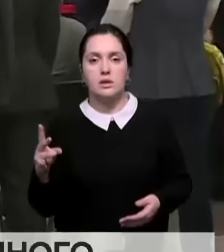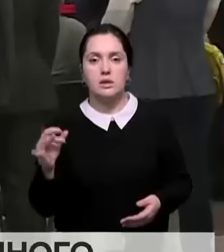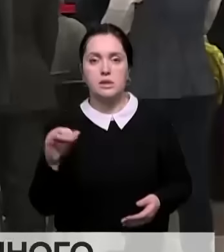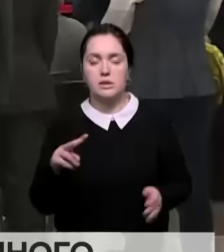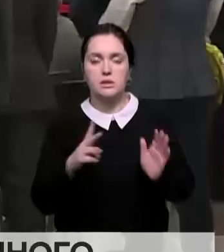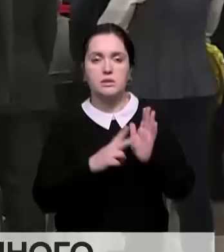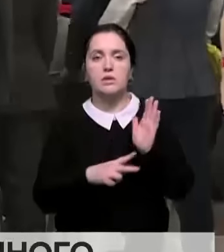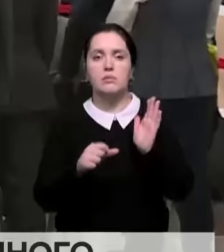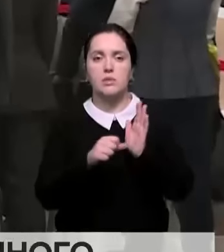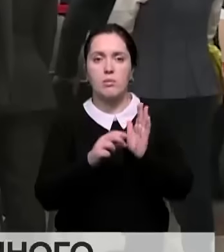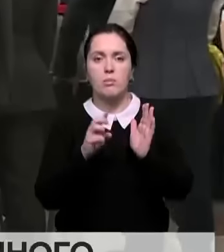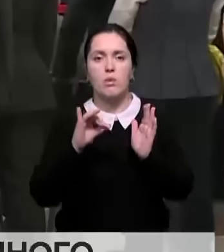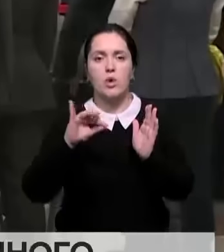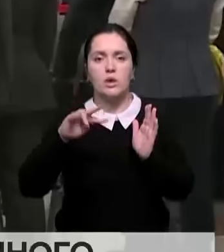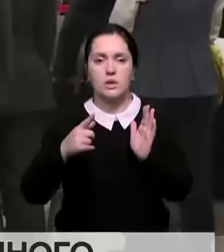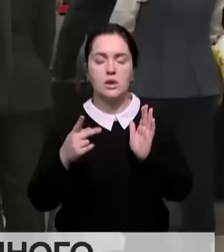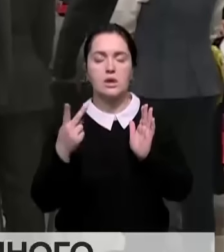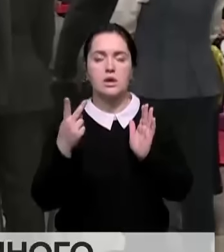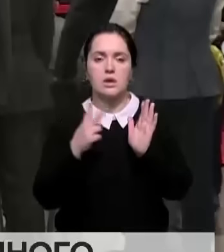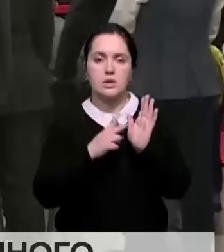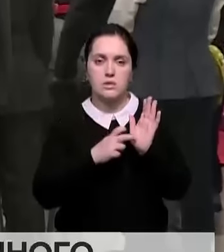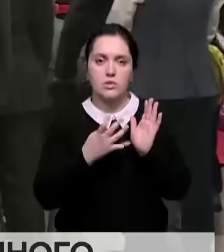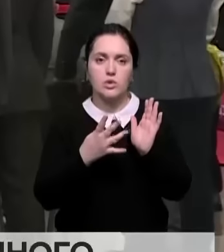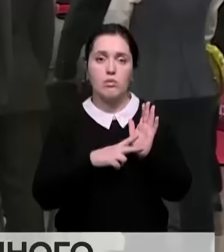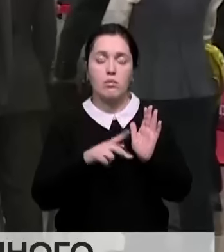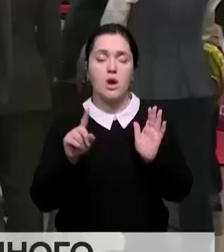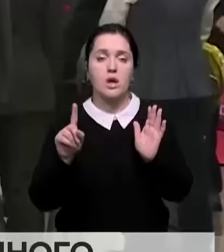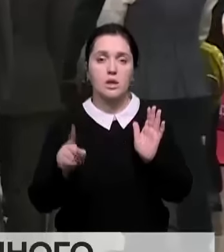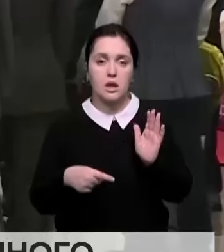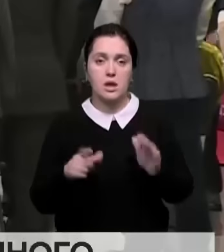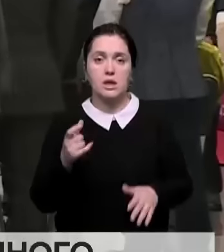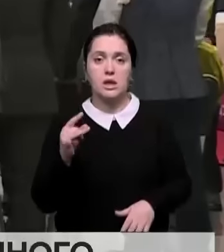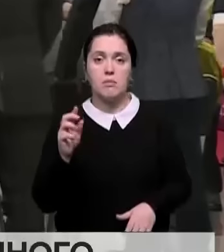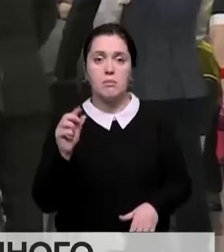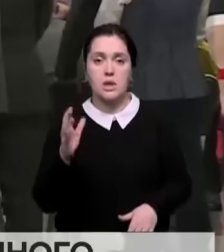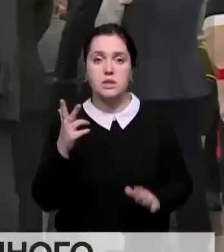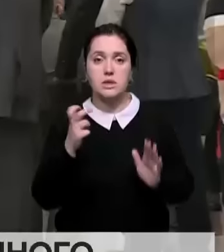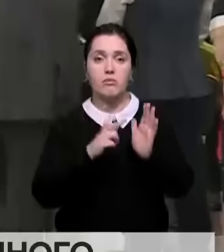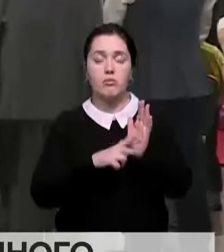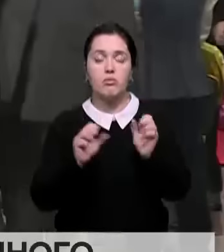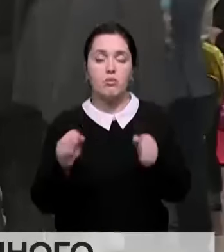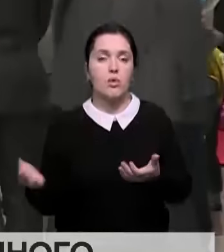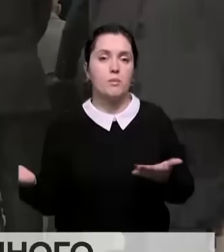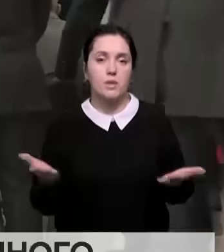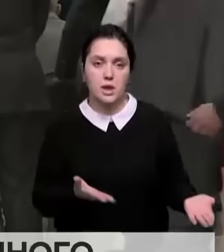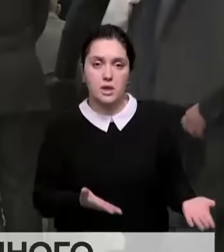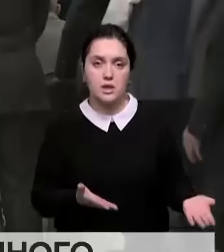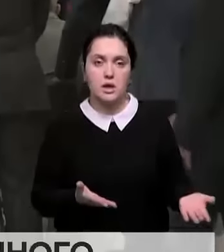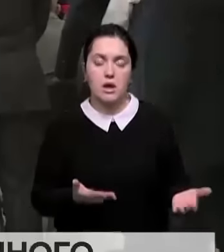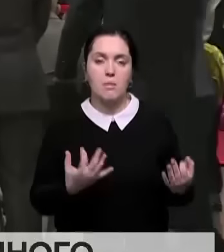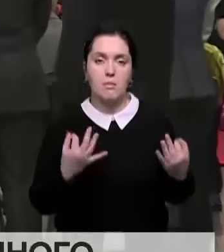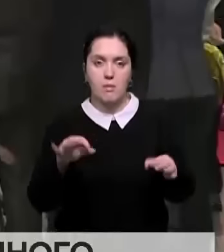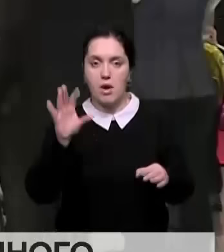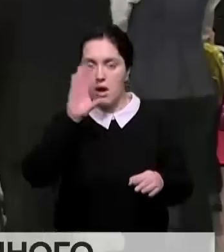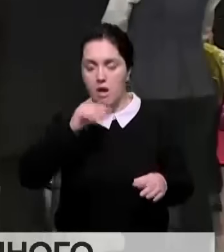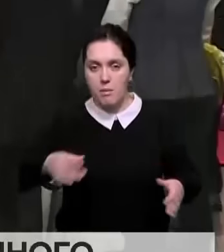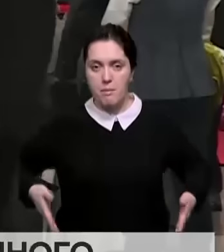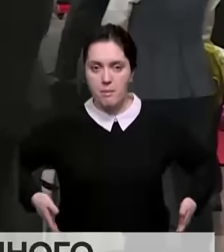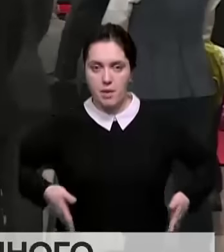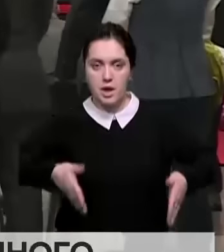Ил-76, Боинги 747, даже Аэробас 380 может принимать. Позволяет полоса